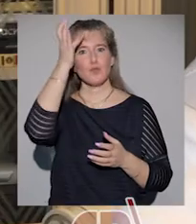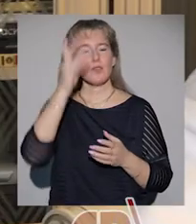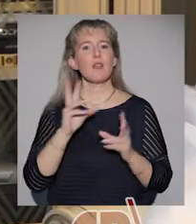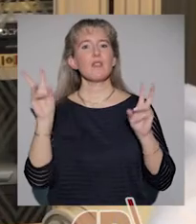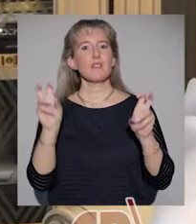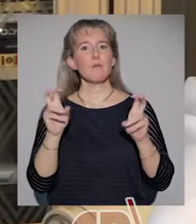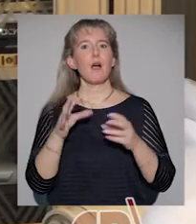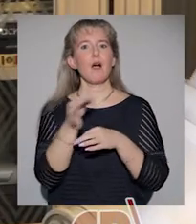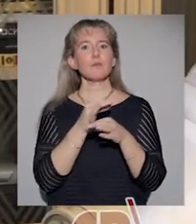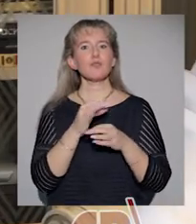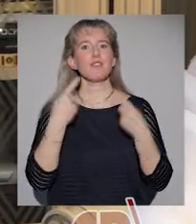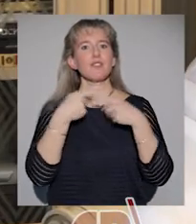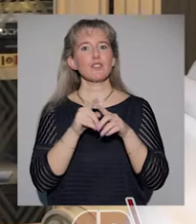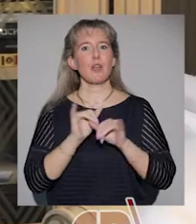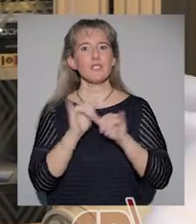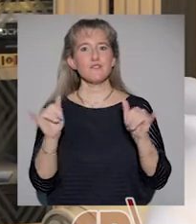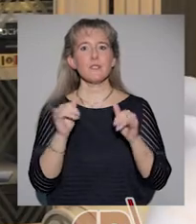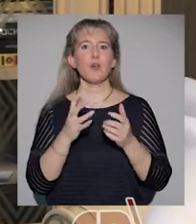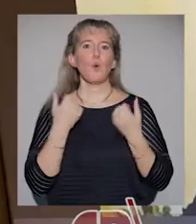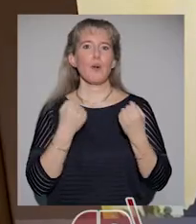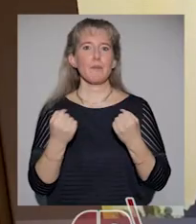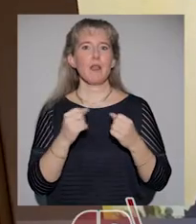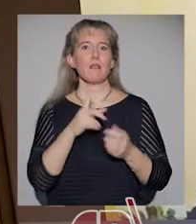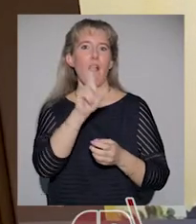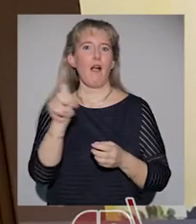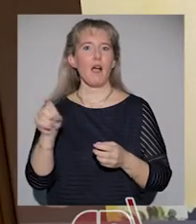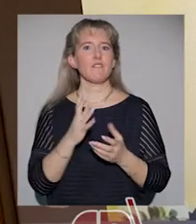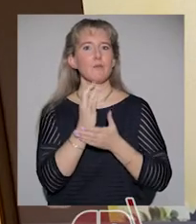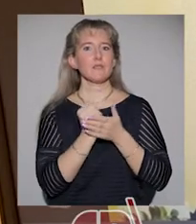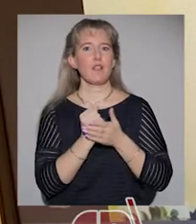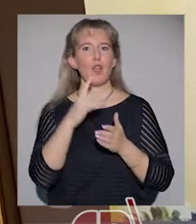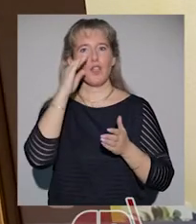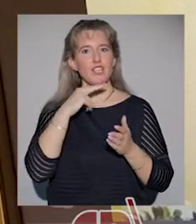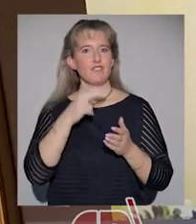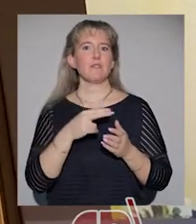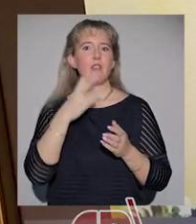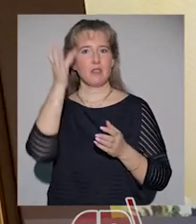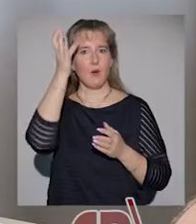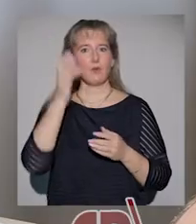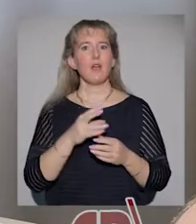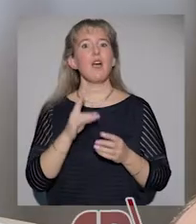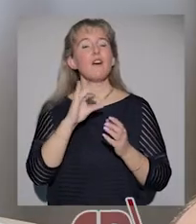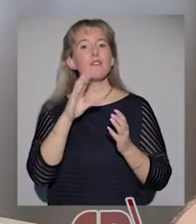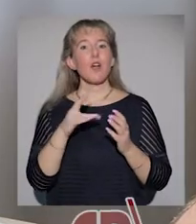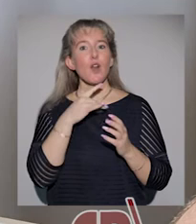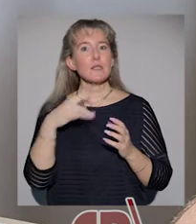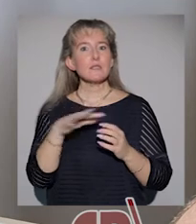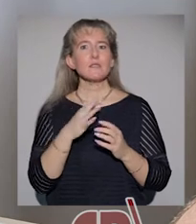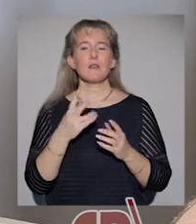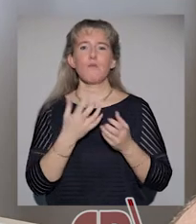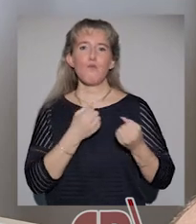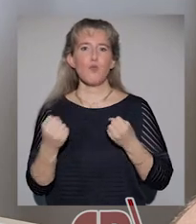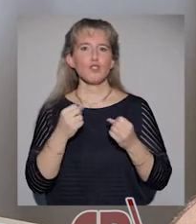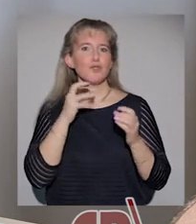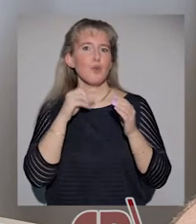Темой встречи стало обсуждение технологического развития и укрепление кадрового потенциала отечественной науки. У нас в России очень